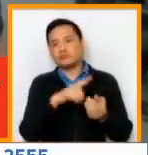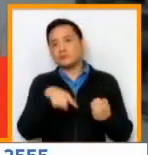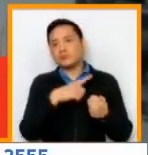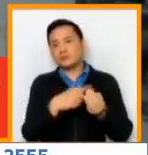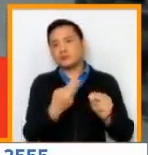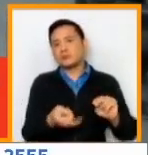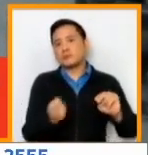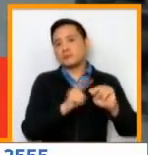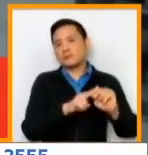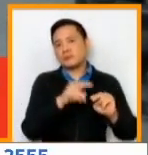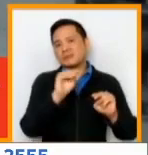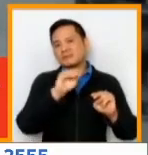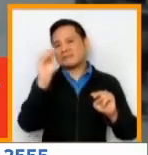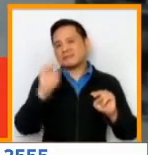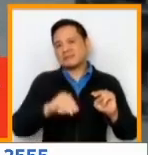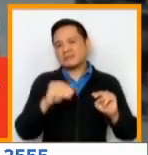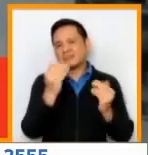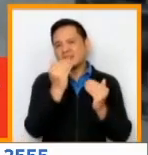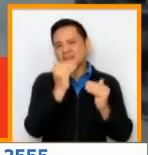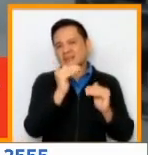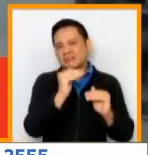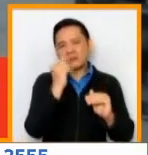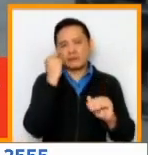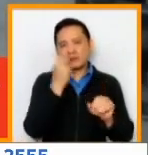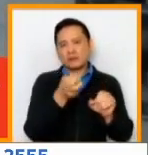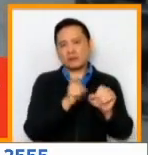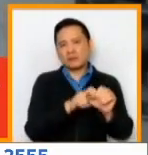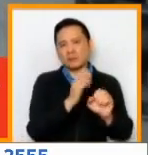namin dito e pabor sa mga issue na ito.